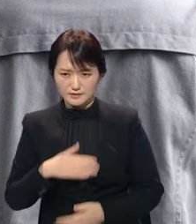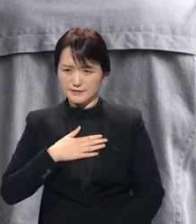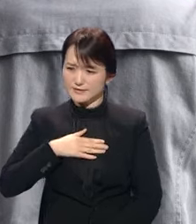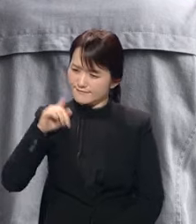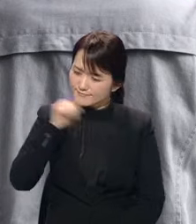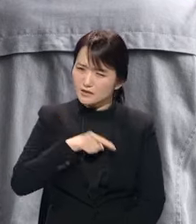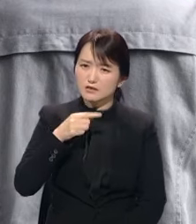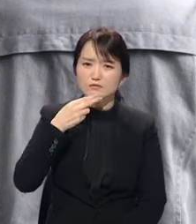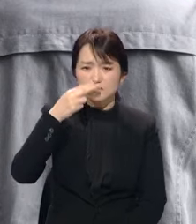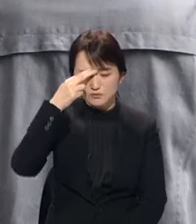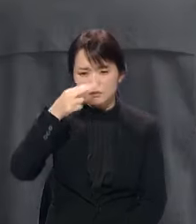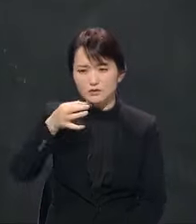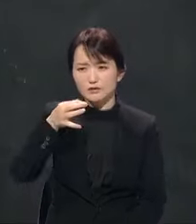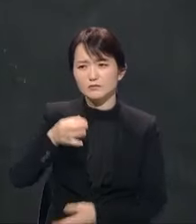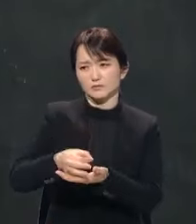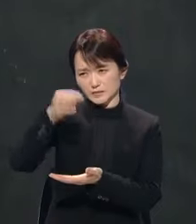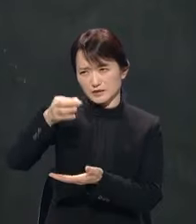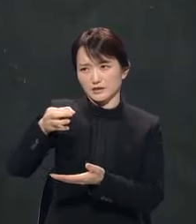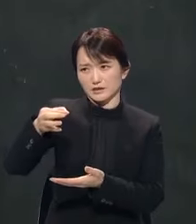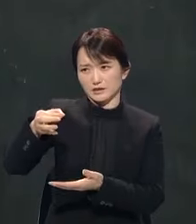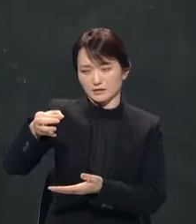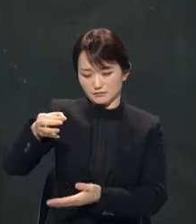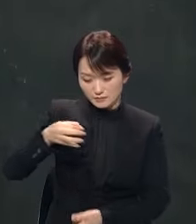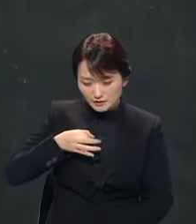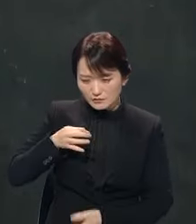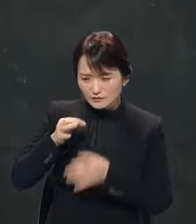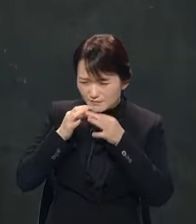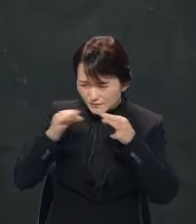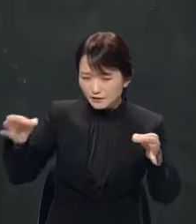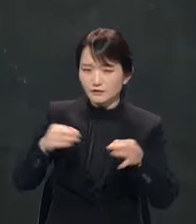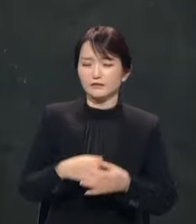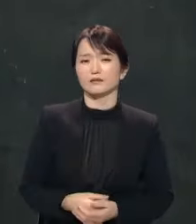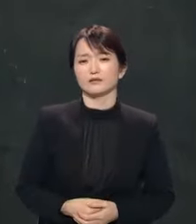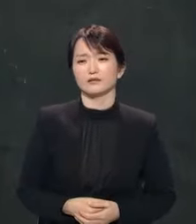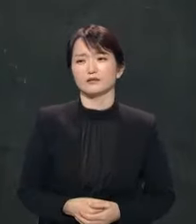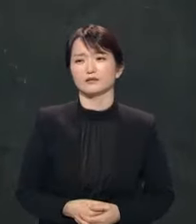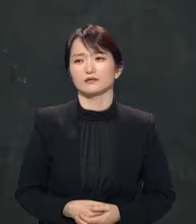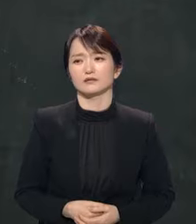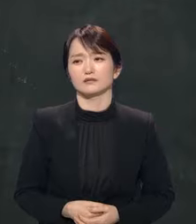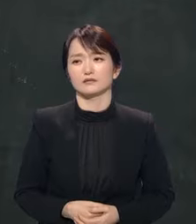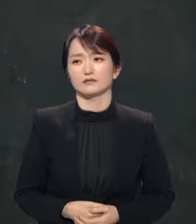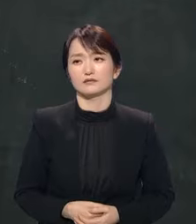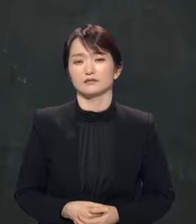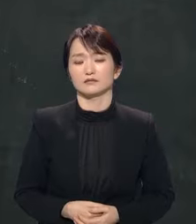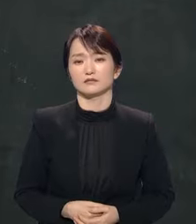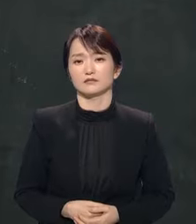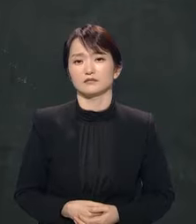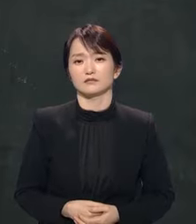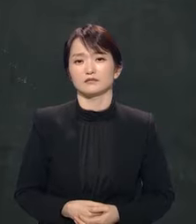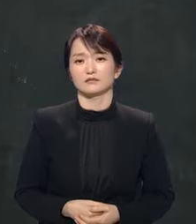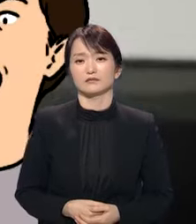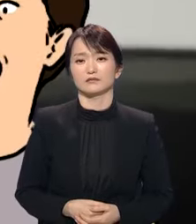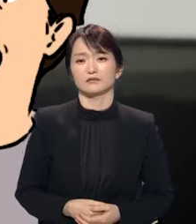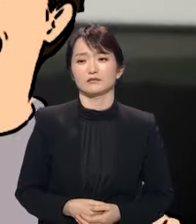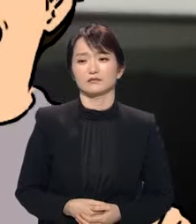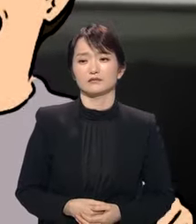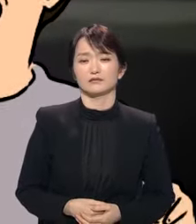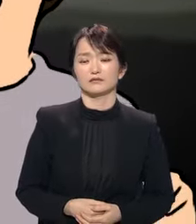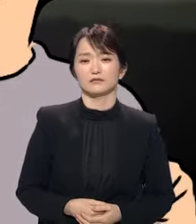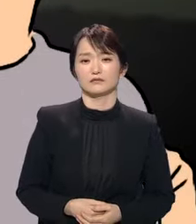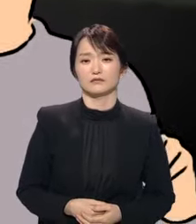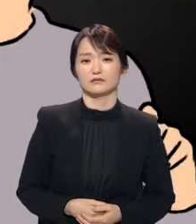더 받는다라고 소리를 질렀다라고 하는데 아니 그때 돼가지고 뭐 매너 있게 지난번에 한 병과 같이 계산해 주세요라고 할 수